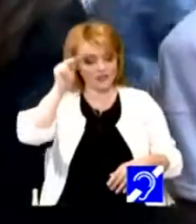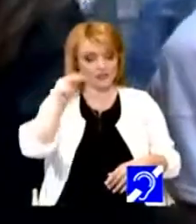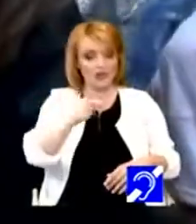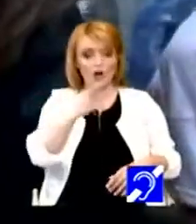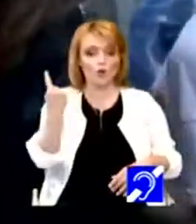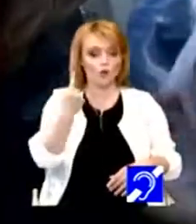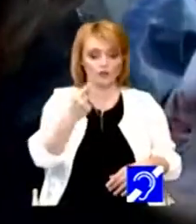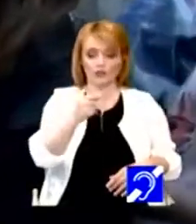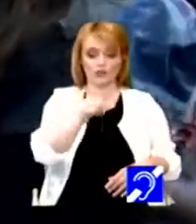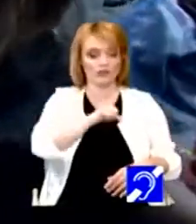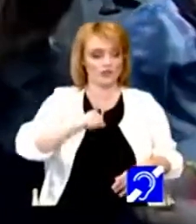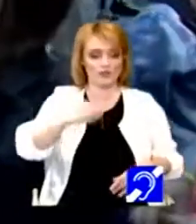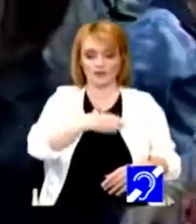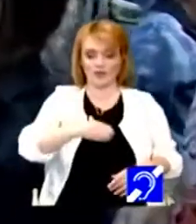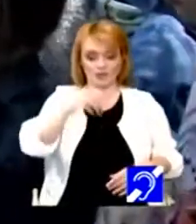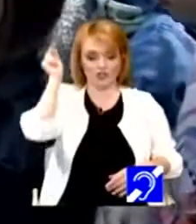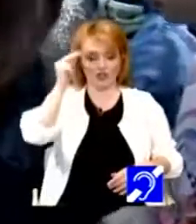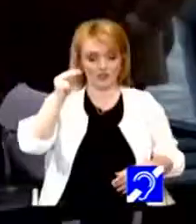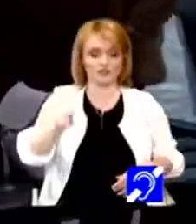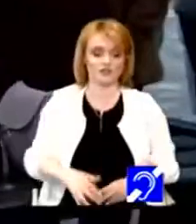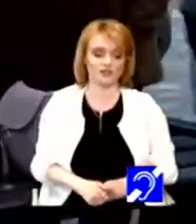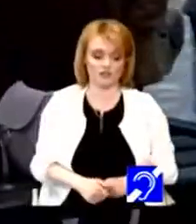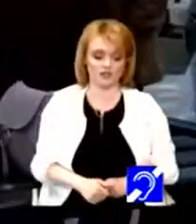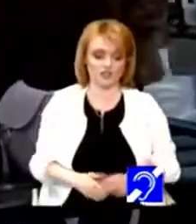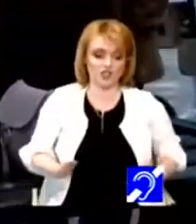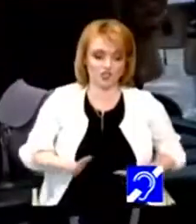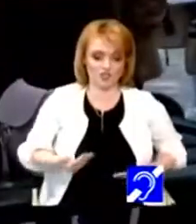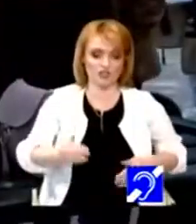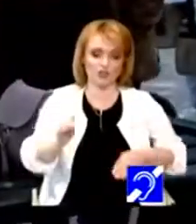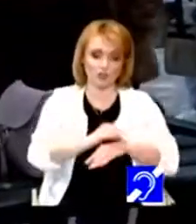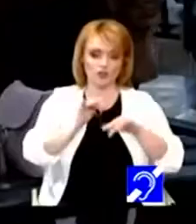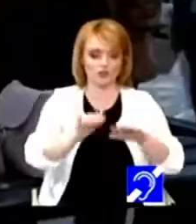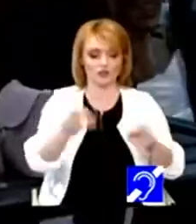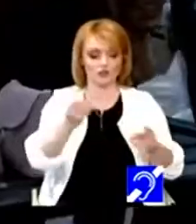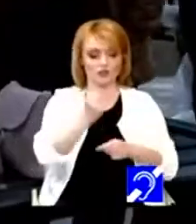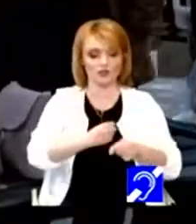una dintre cele mai frumoase lecții de viață, cea de solidaritate.